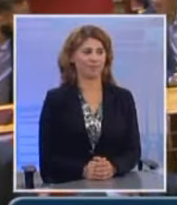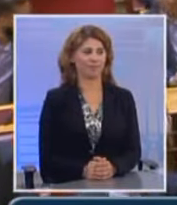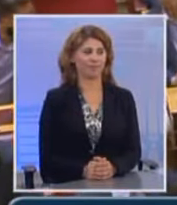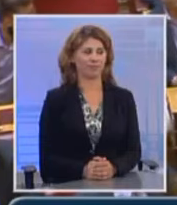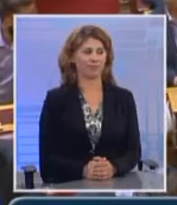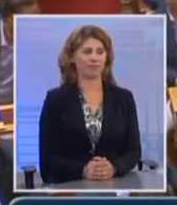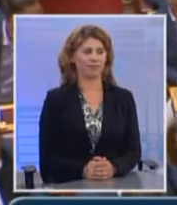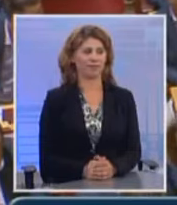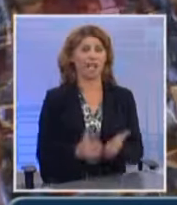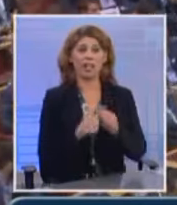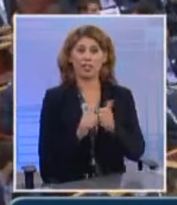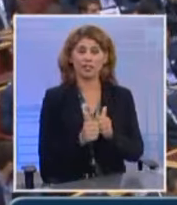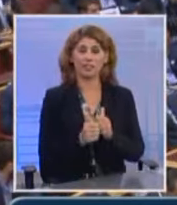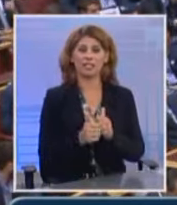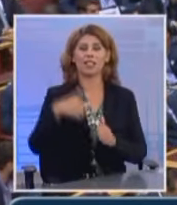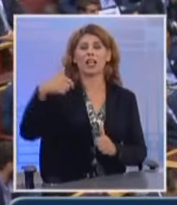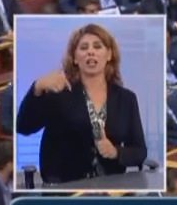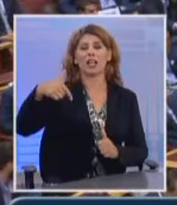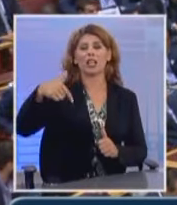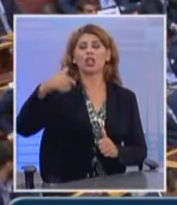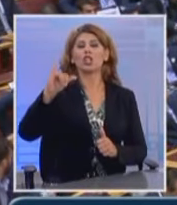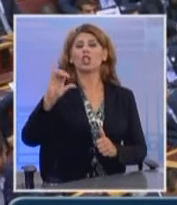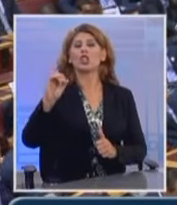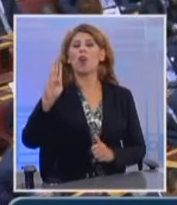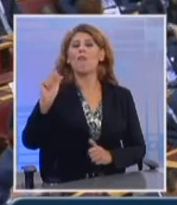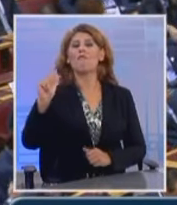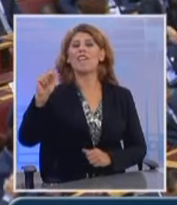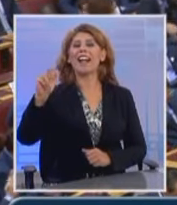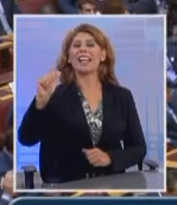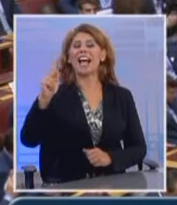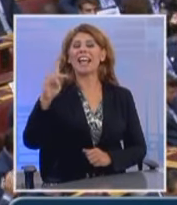Και οι αθλήτριες Κυριοβανανάκη Βαλασία.